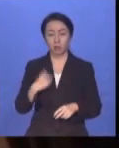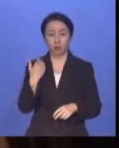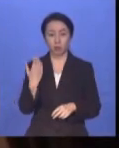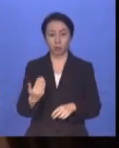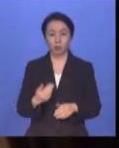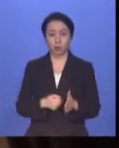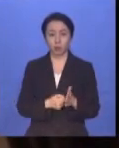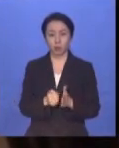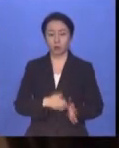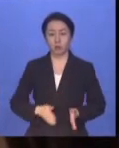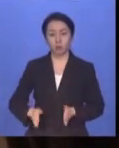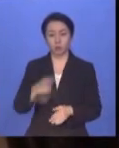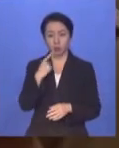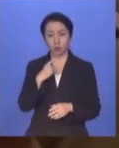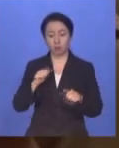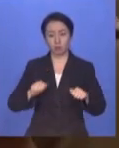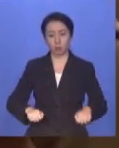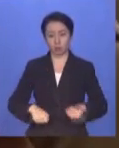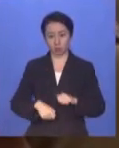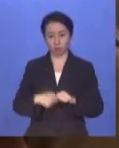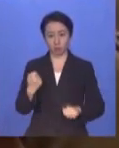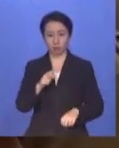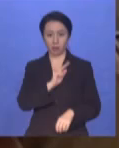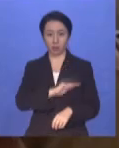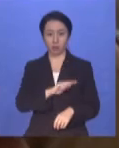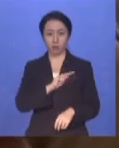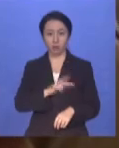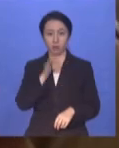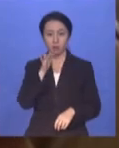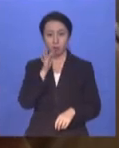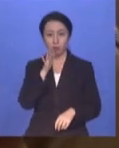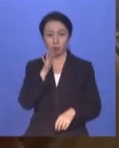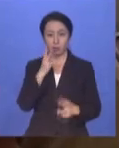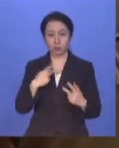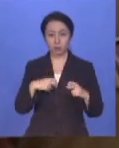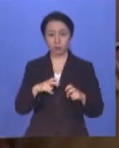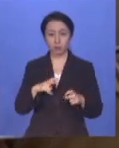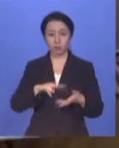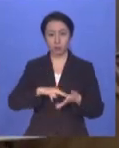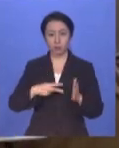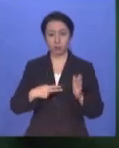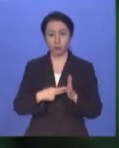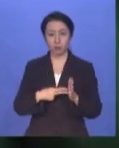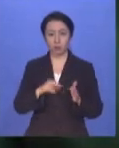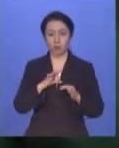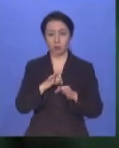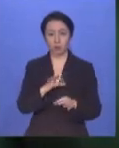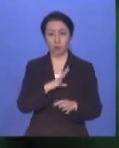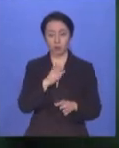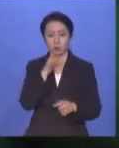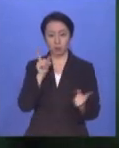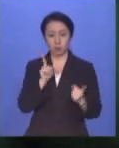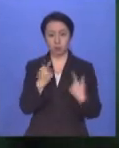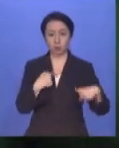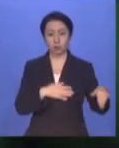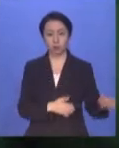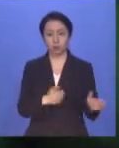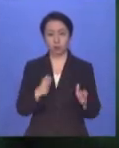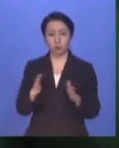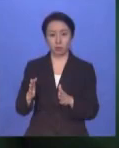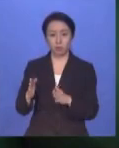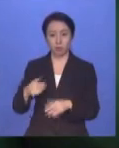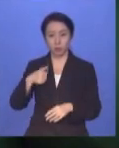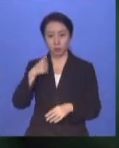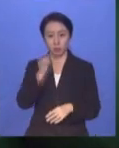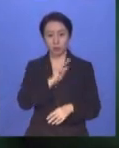оларды жою жолдарын айтты. Құқық бұзушылықтармен жұмыс істеу кезіндегі іс-қимыл алгоритмдерін талқылады. Кездесуді ұйымдастырушылардың пікірінше,